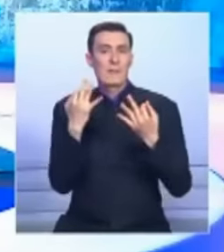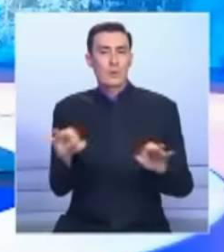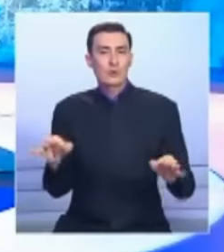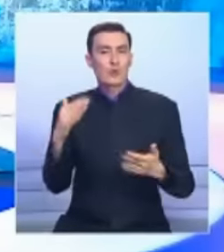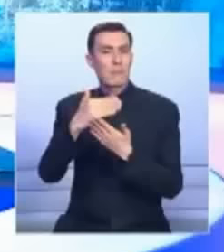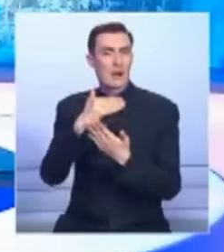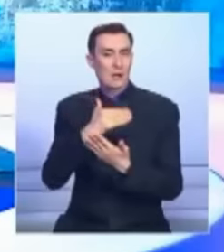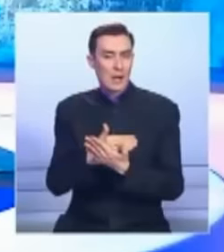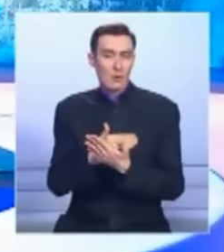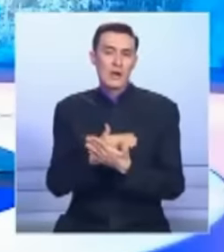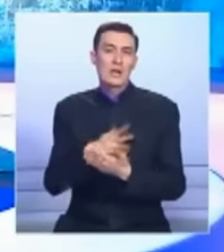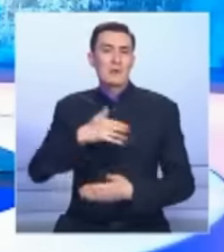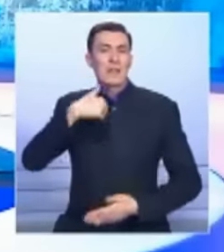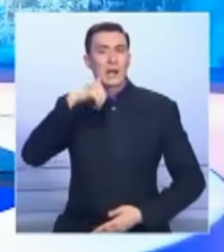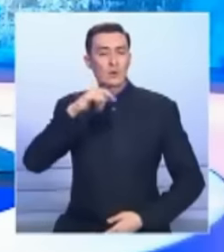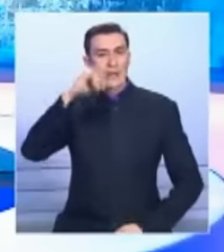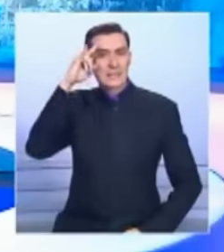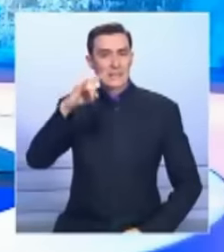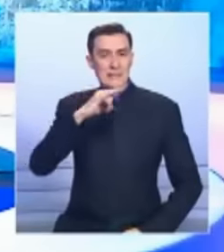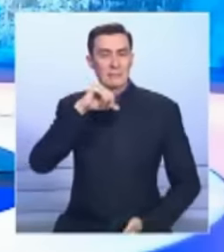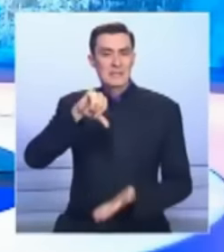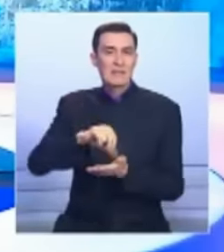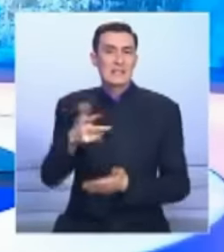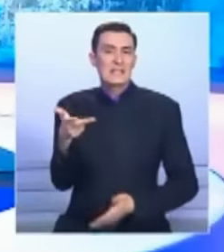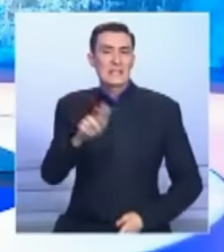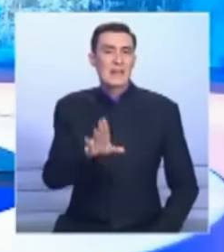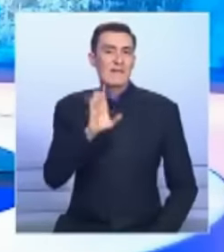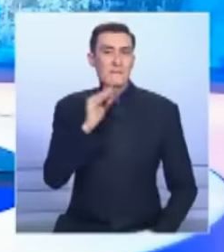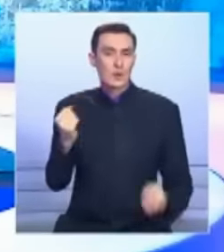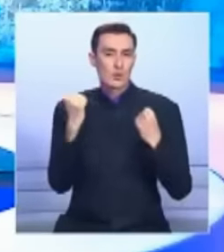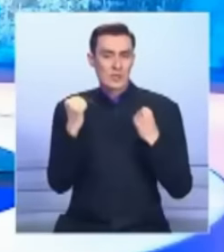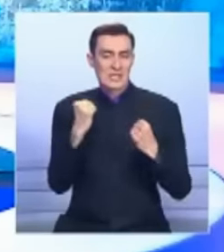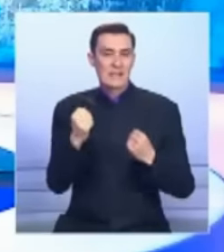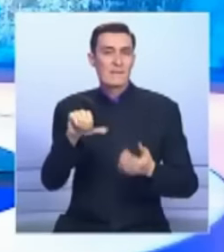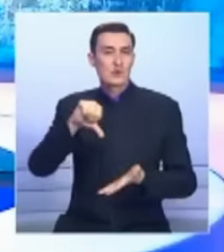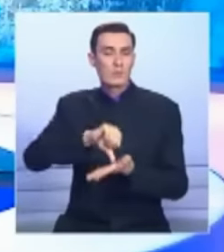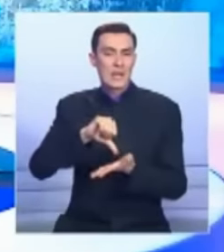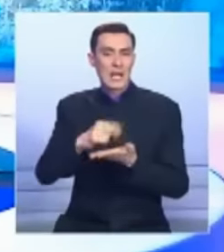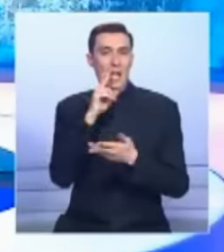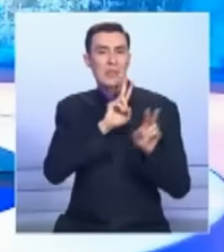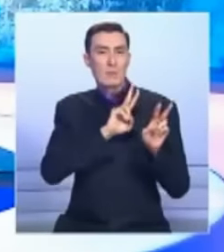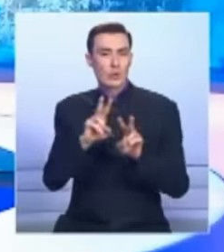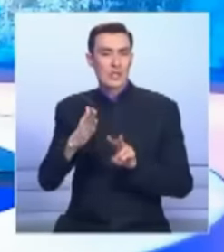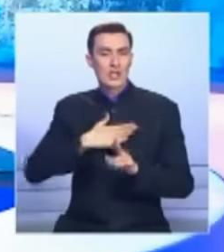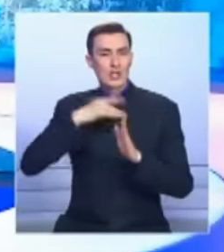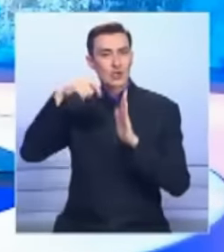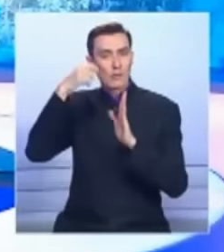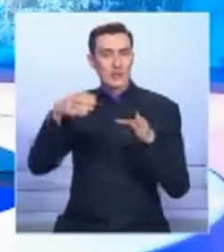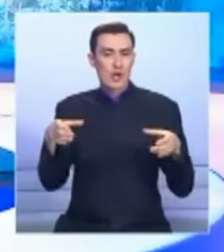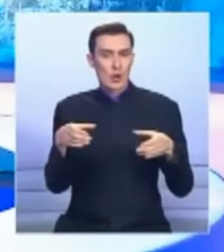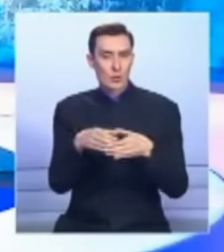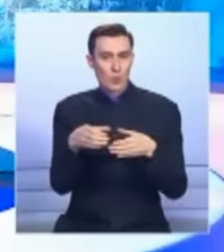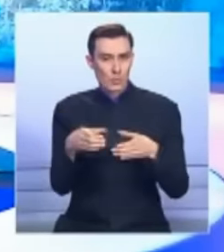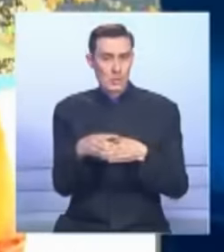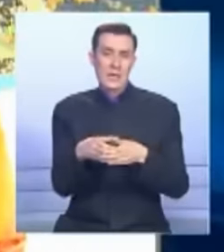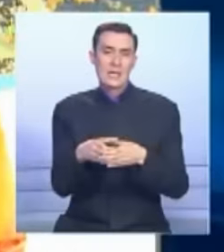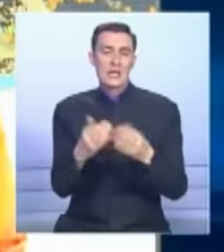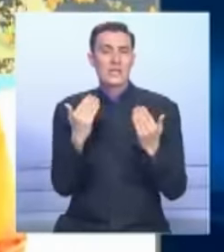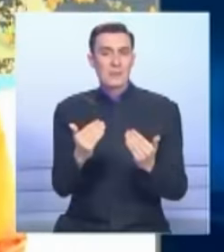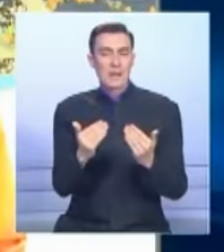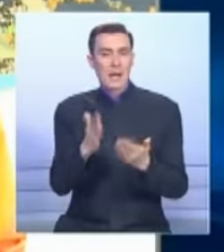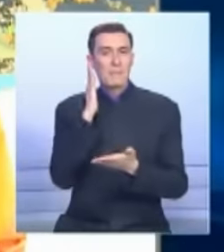свободную программу. Как и накануне, Казахстан представляет 3 фигуристки. За их выступлениями наблюдает наша съемочная группа. И